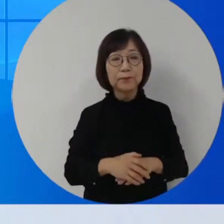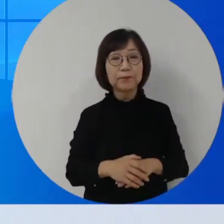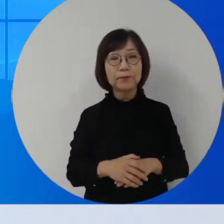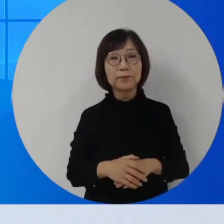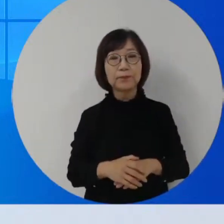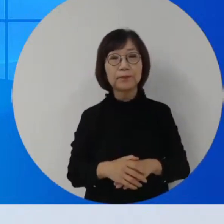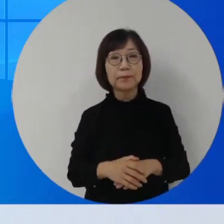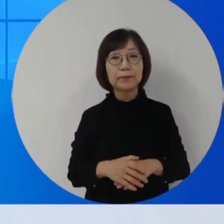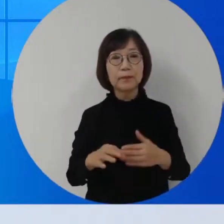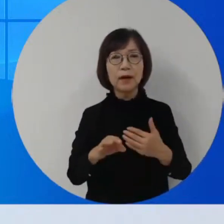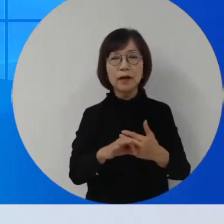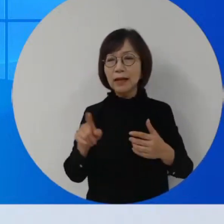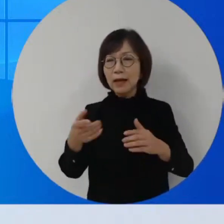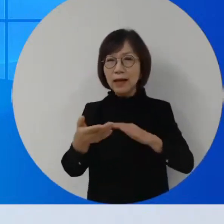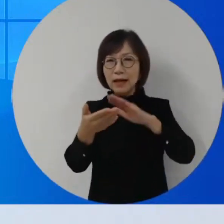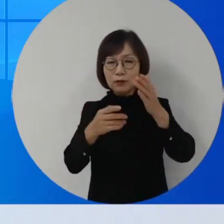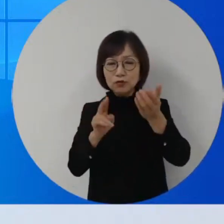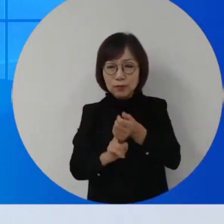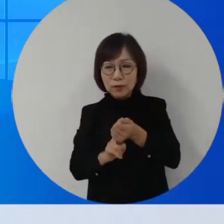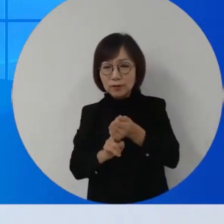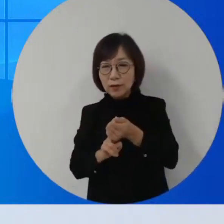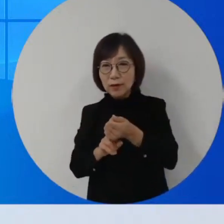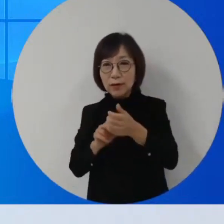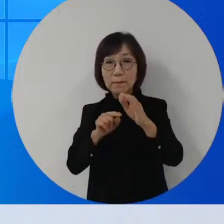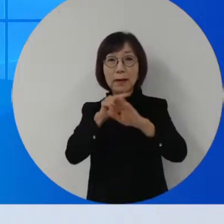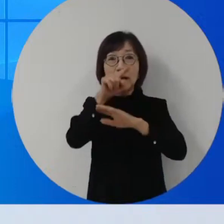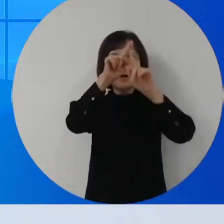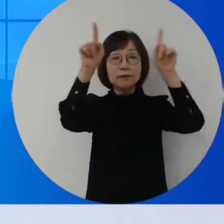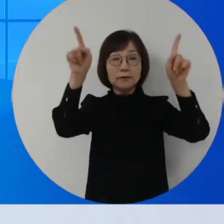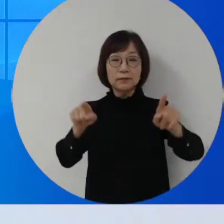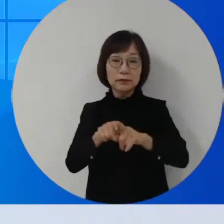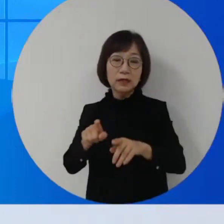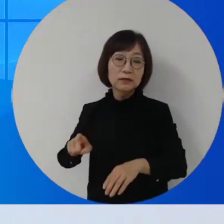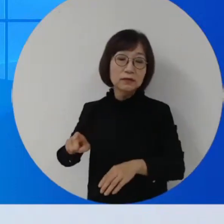우리 끌어다 내보도록 할게요.